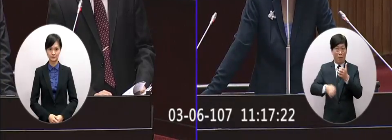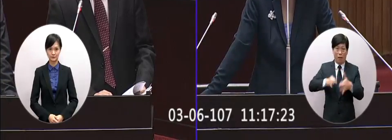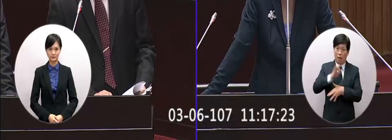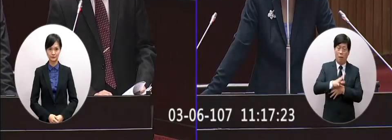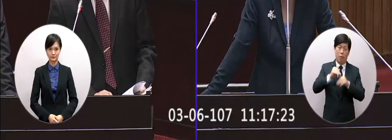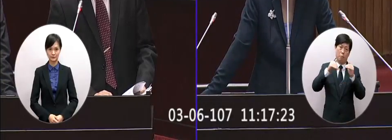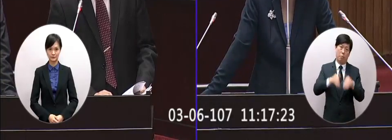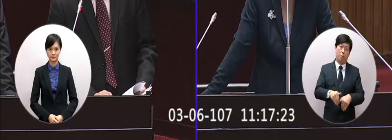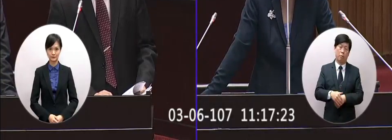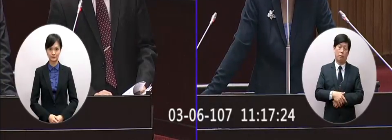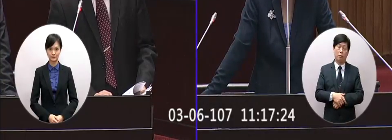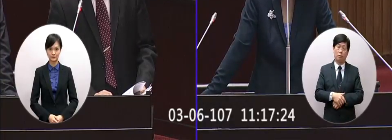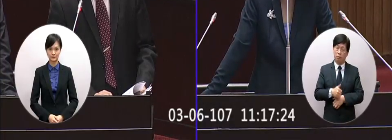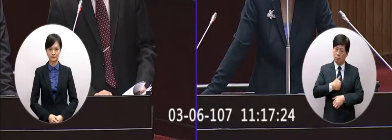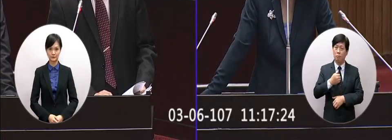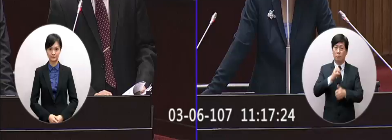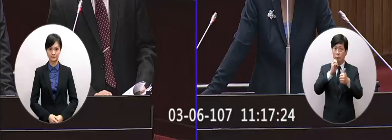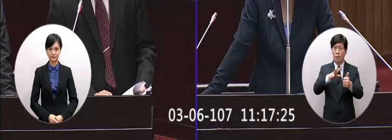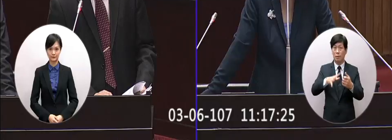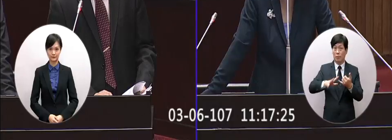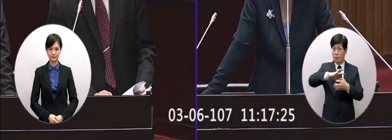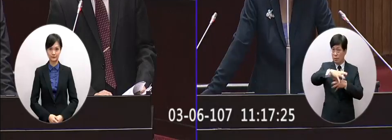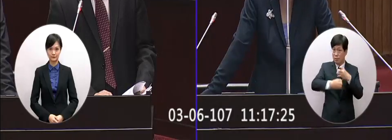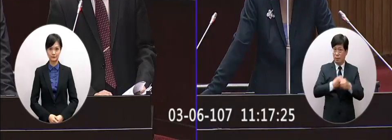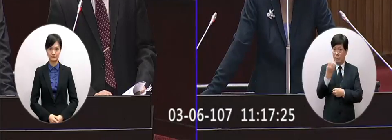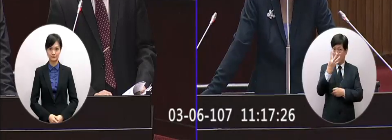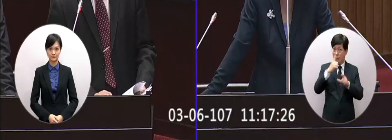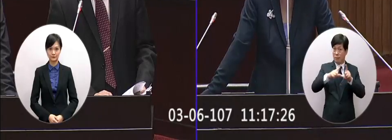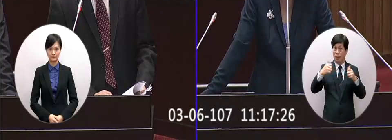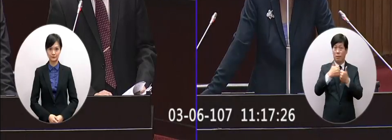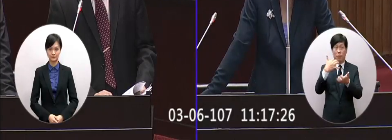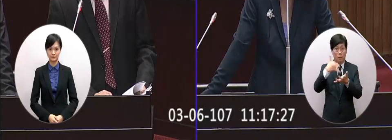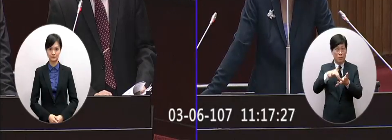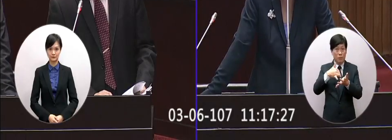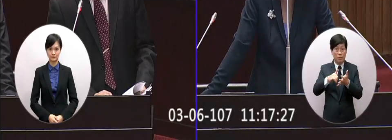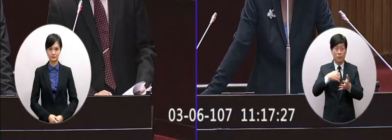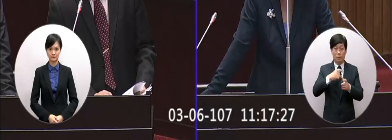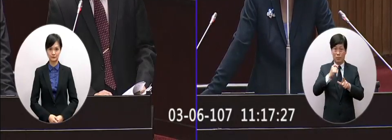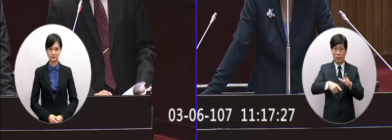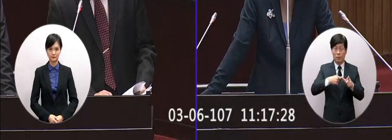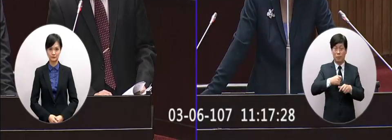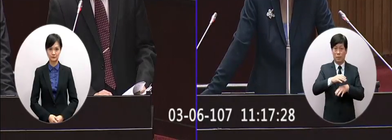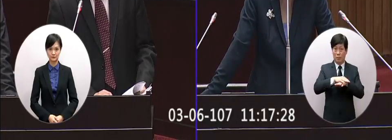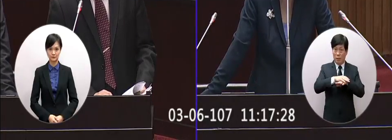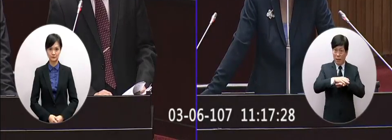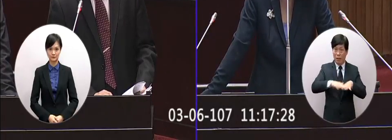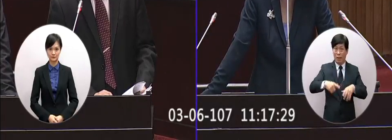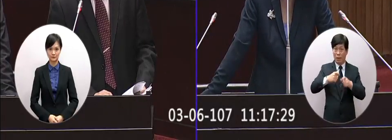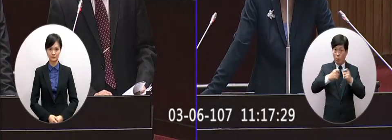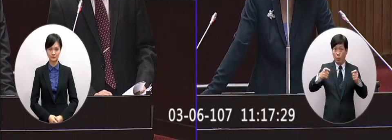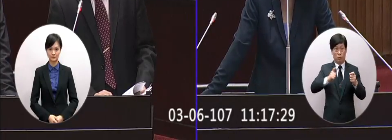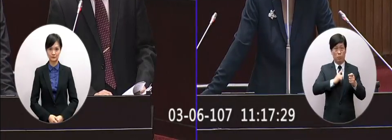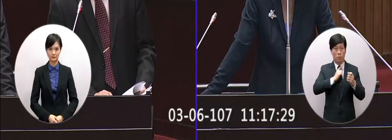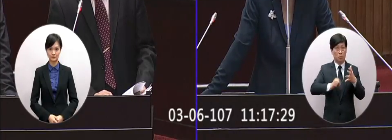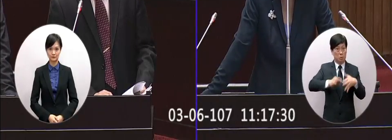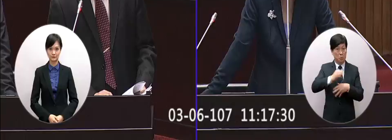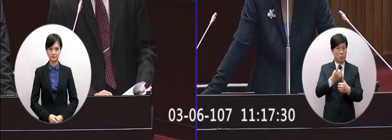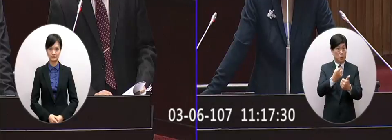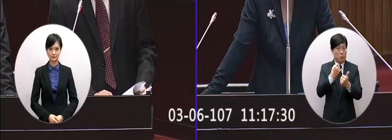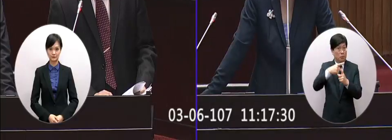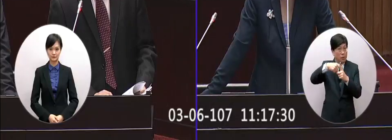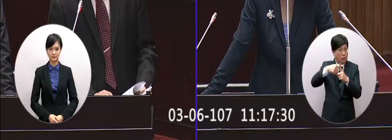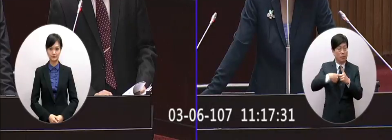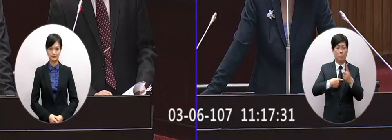的倒退。我必须要提出来，全球4大会计公司的 EY 就是安永， 他提出来的我们的投资吸引力，